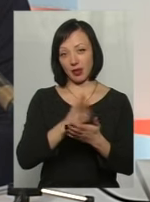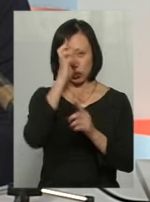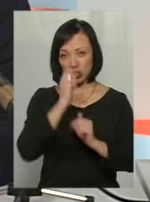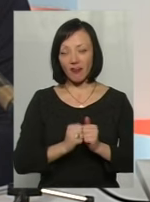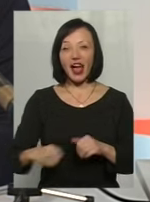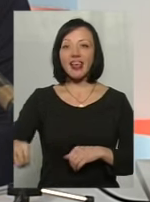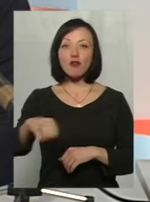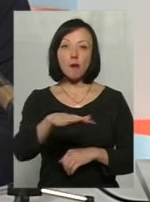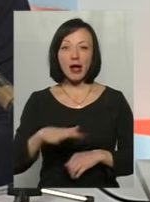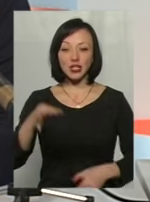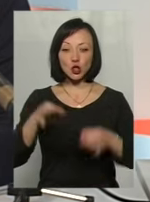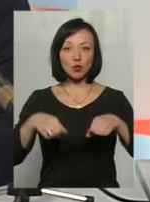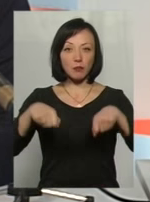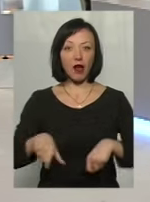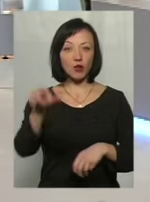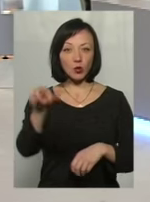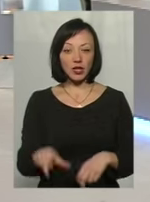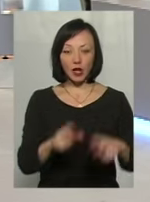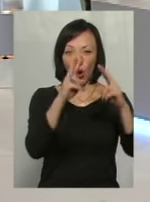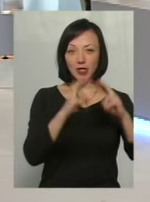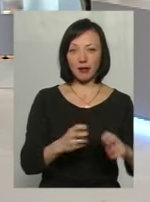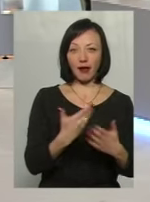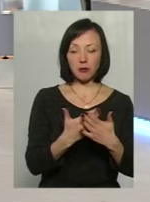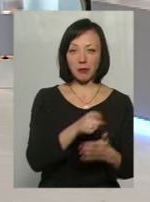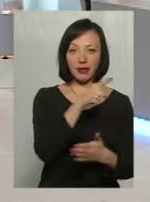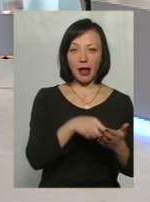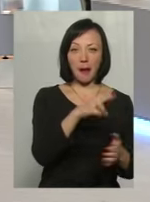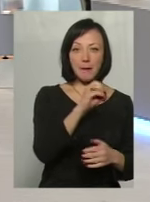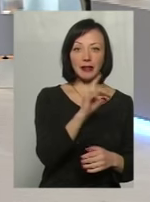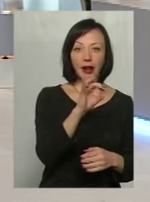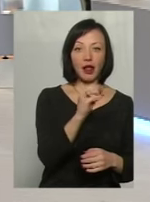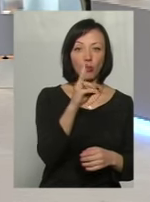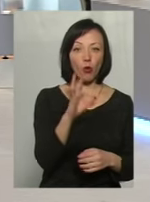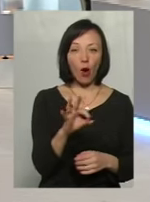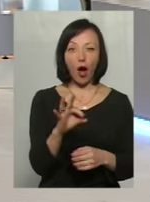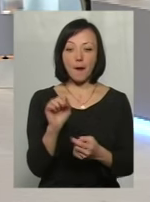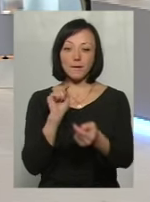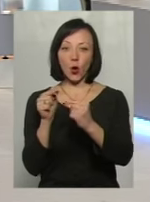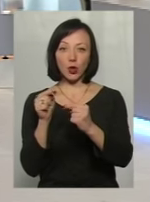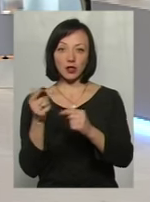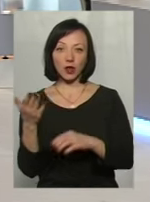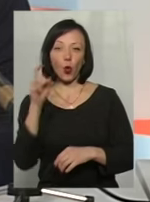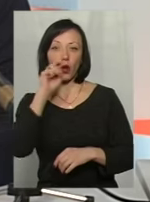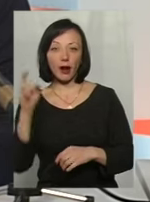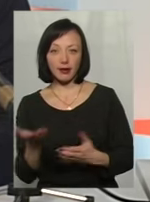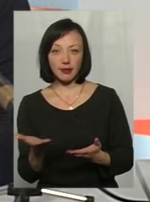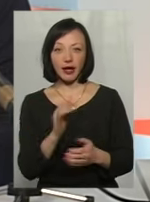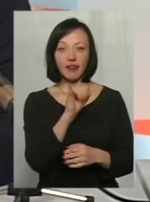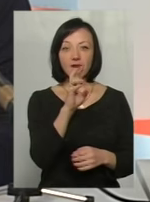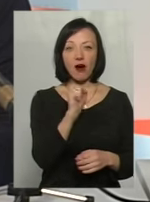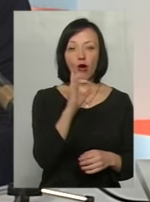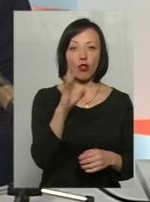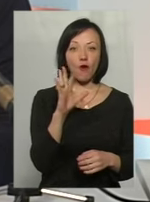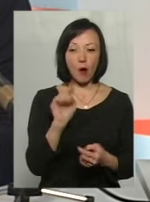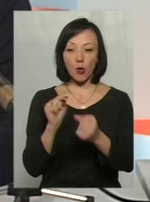розглядає питання там, Петренко проти України, Мюллер проти Німеччини, Іванов проти Росії. І права людини